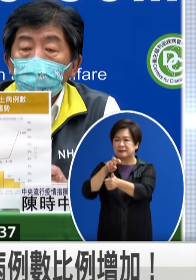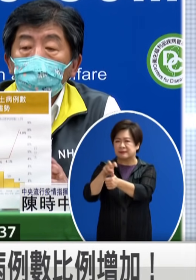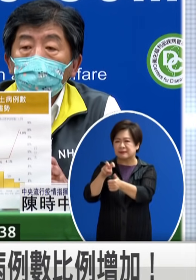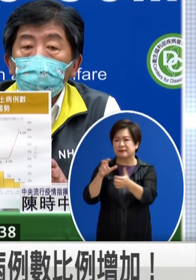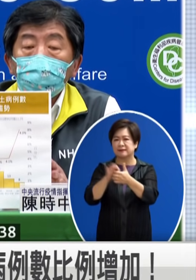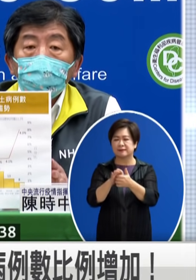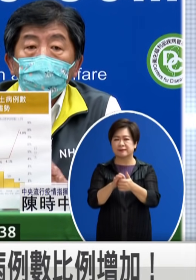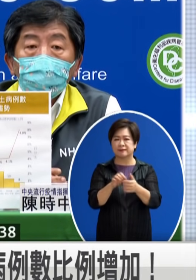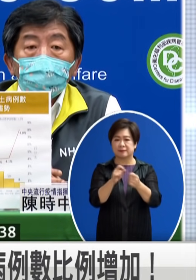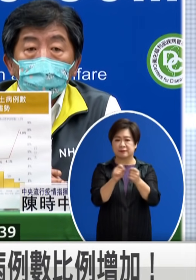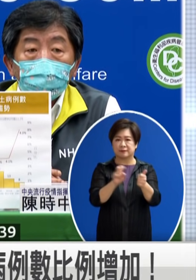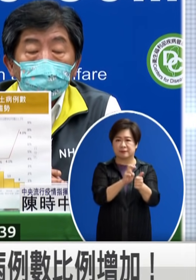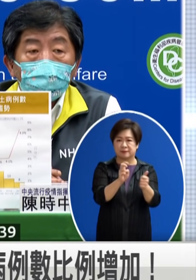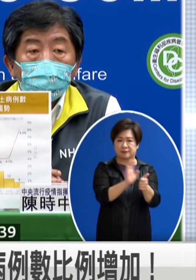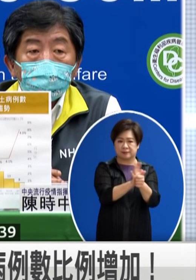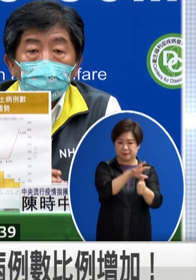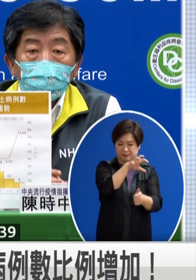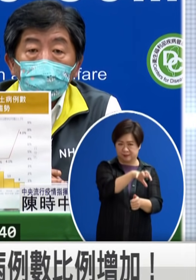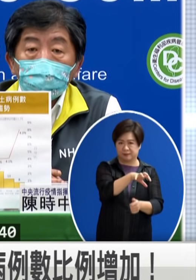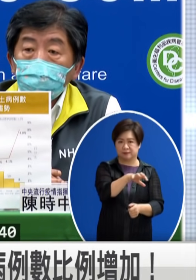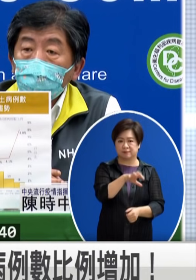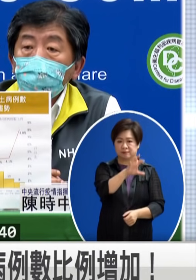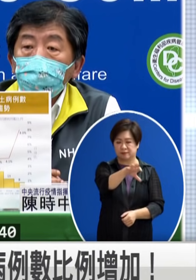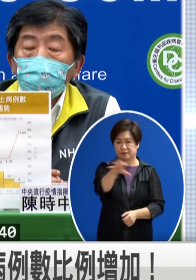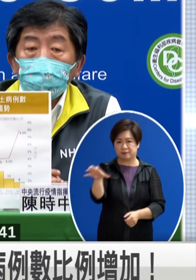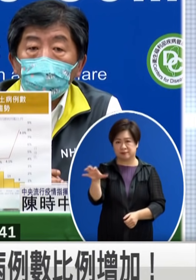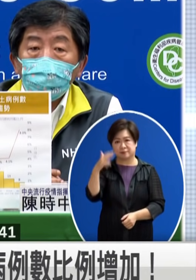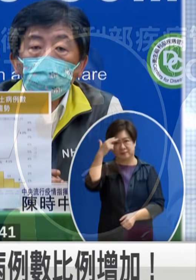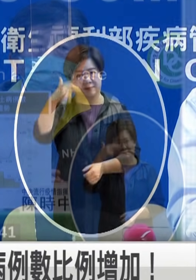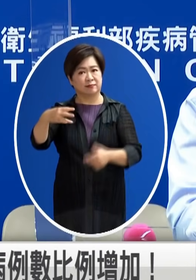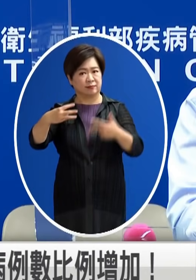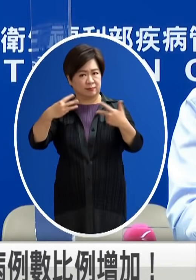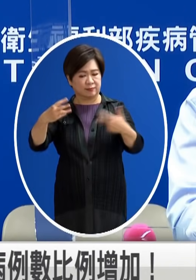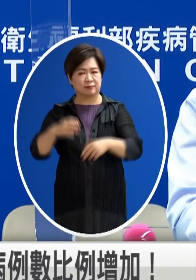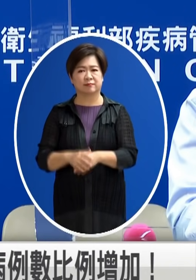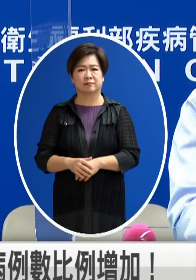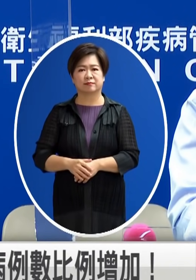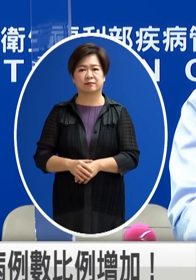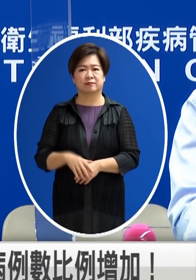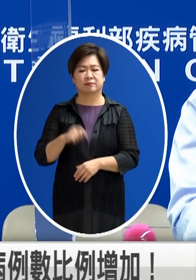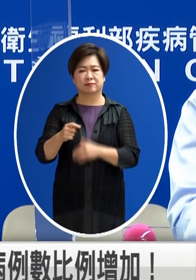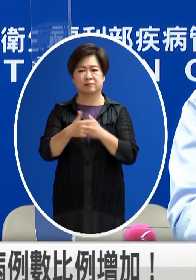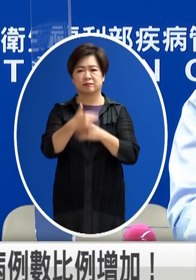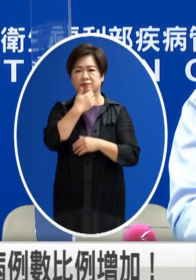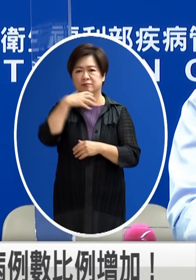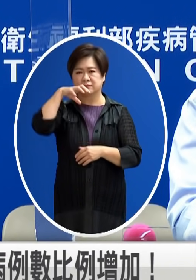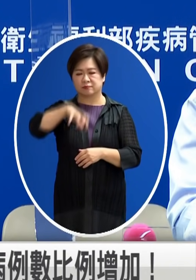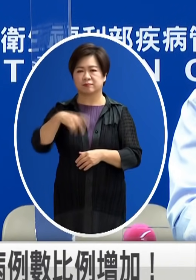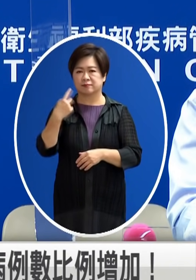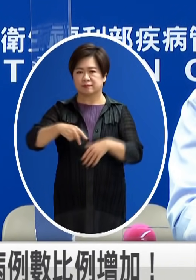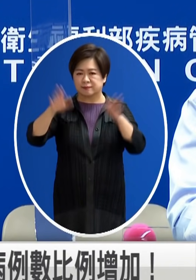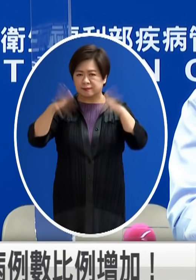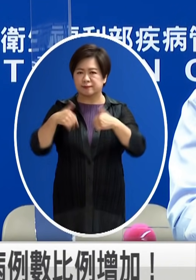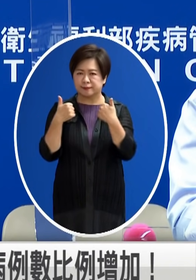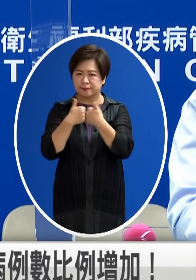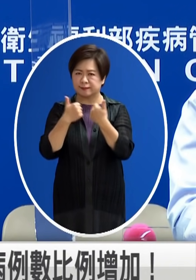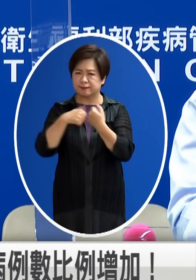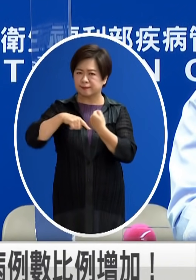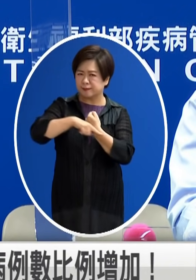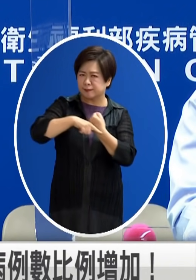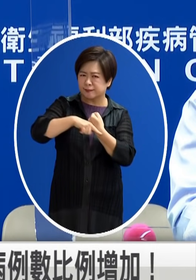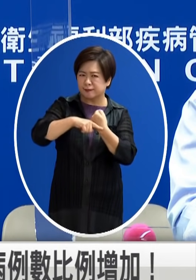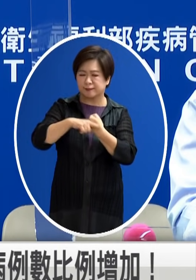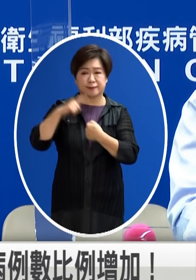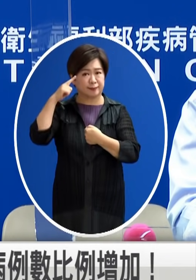们的据点等等的，我们下礼拜三那本部也会再召开会议，在研拟